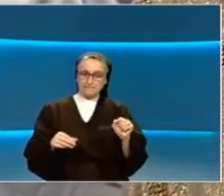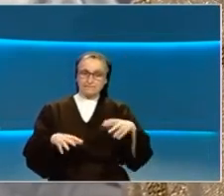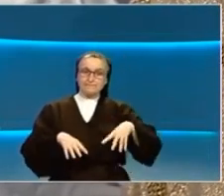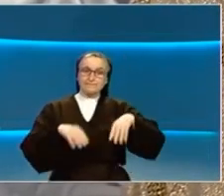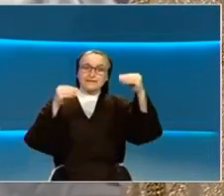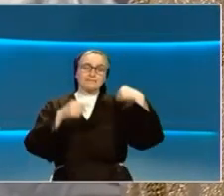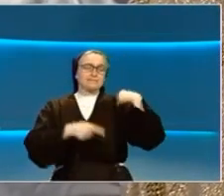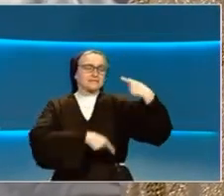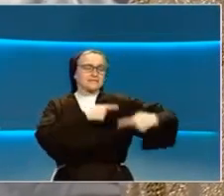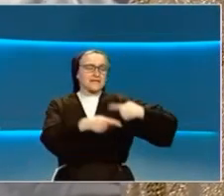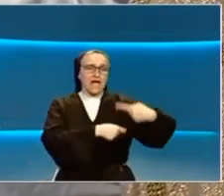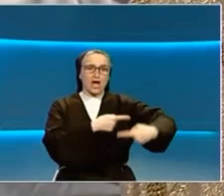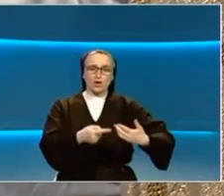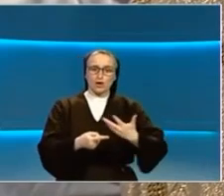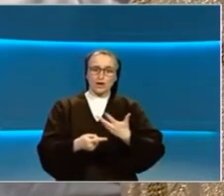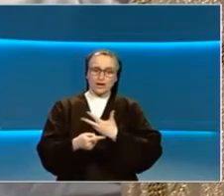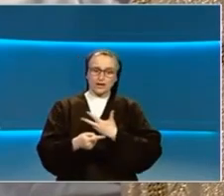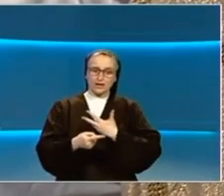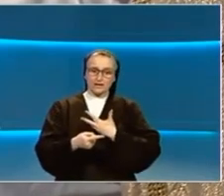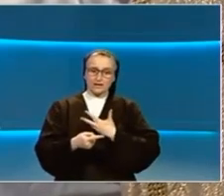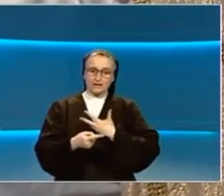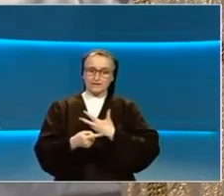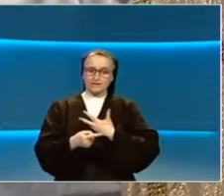ipsius sunt saecula